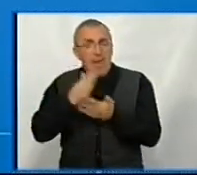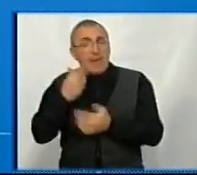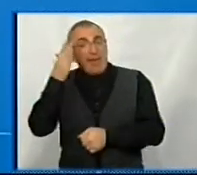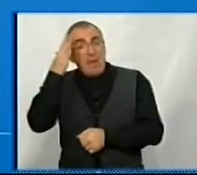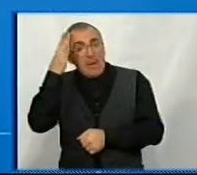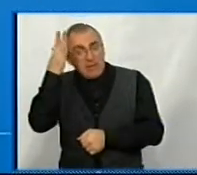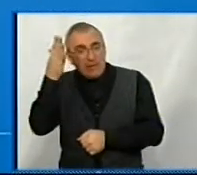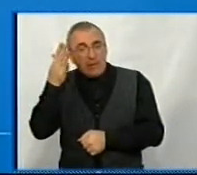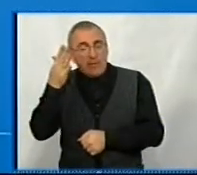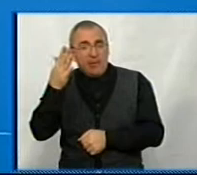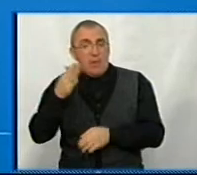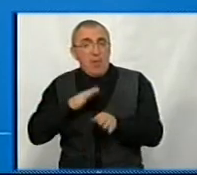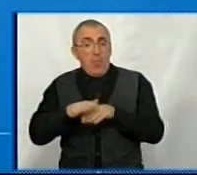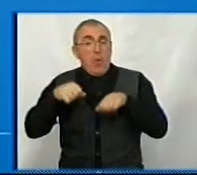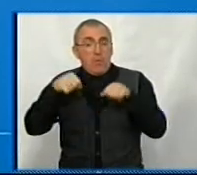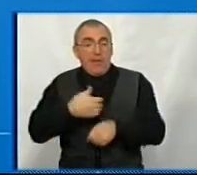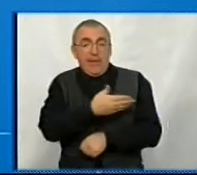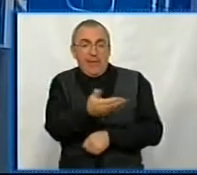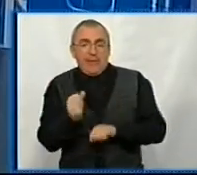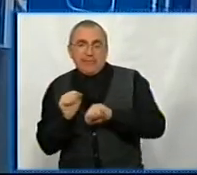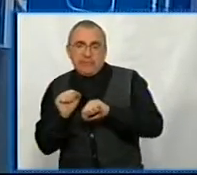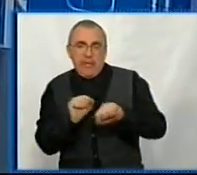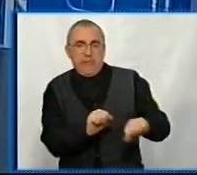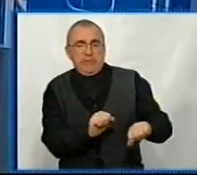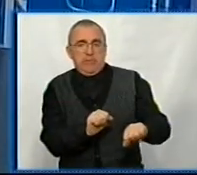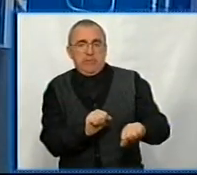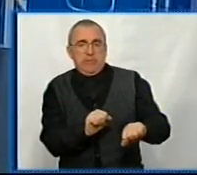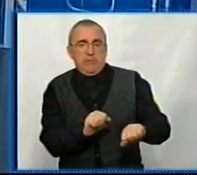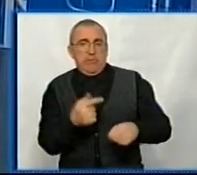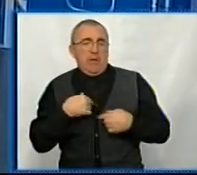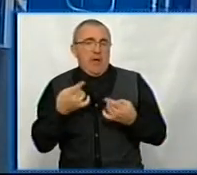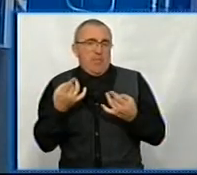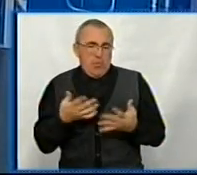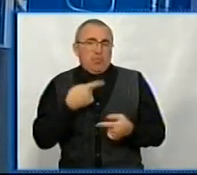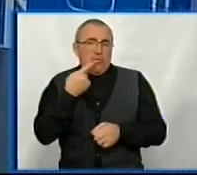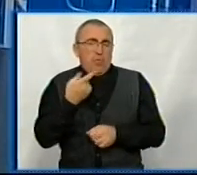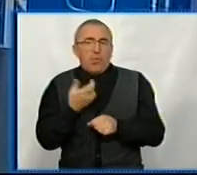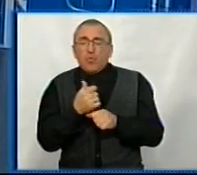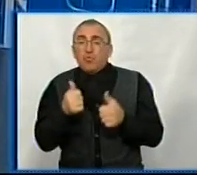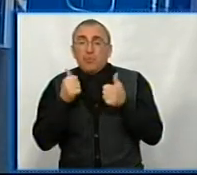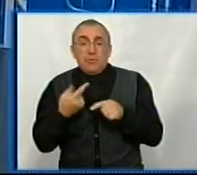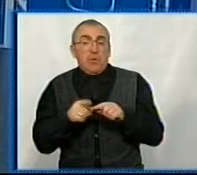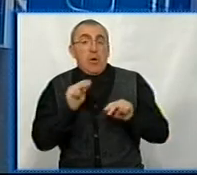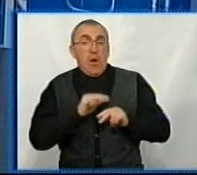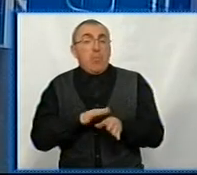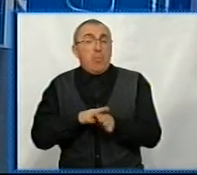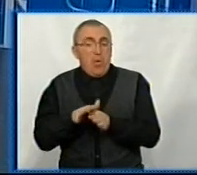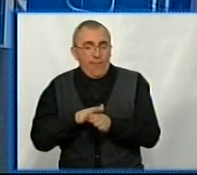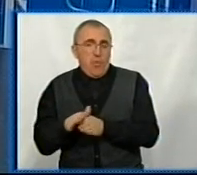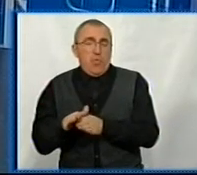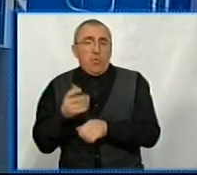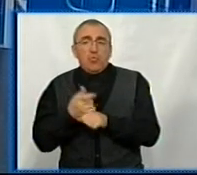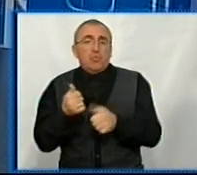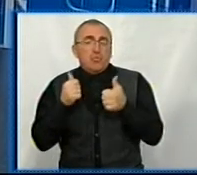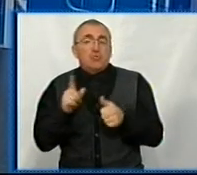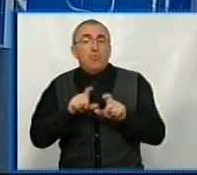ну, і повноваження їх захистити. Ну, я просто кажу, що дуже добре, що ця робота проводиться, дуже